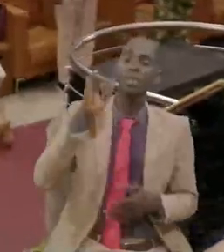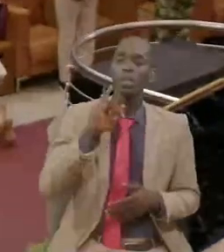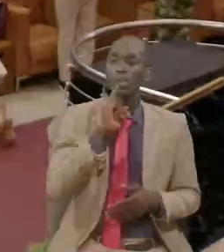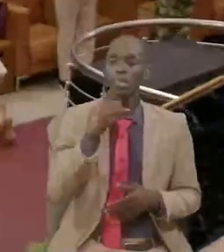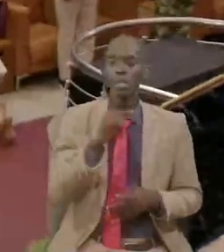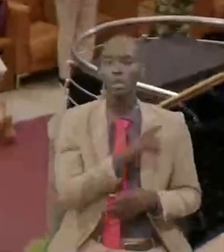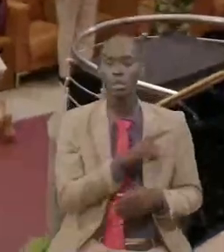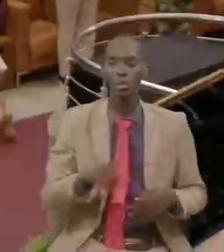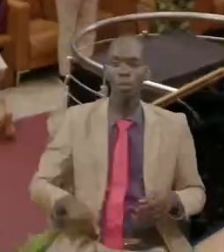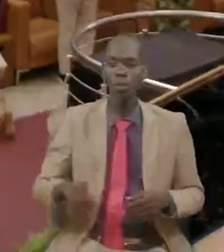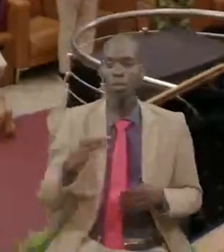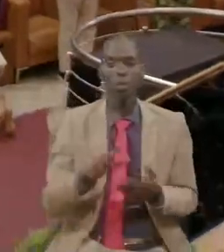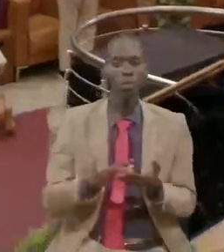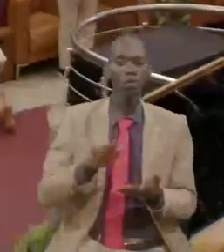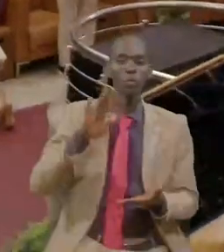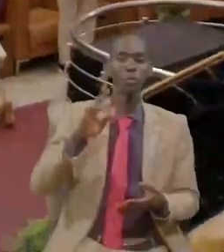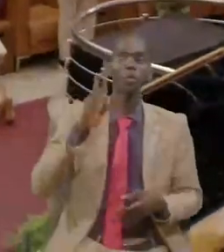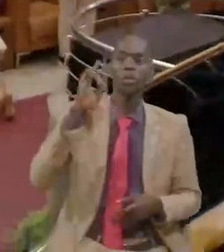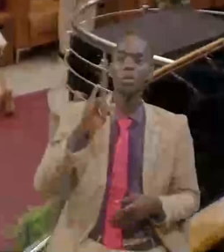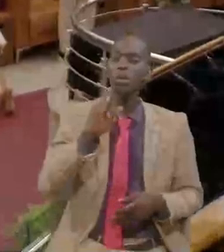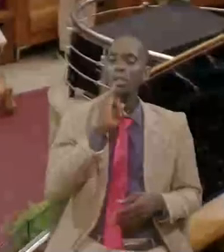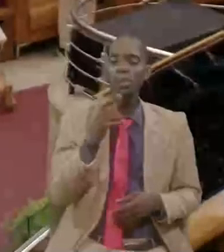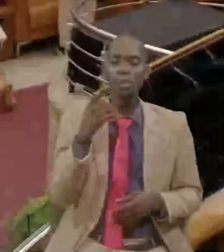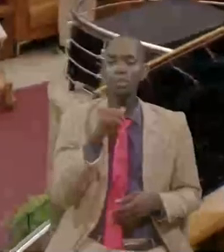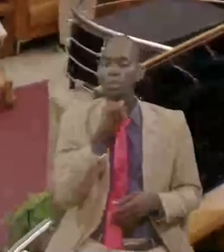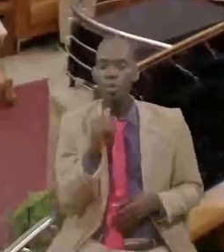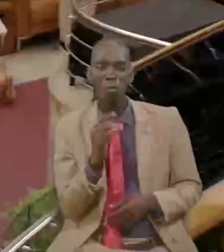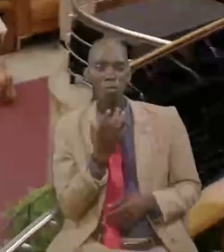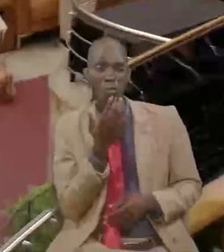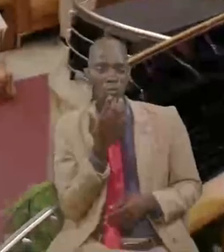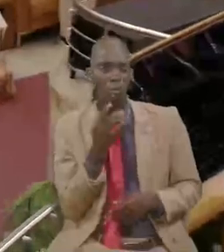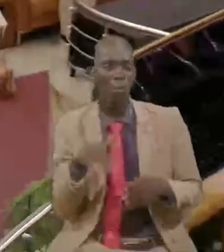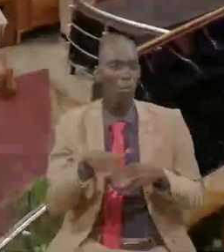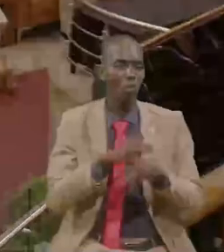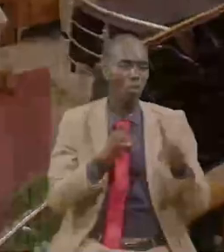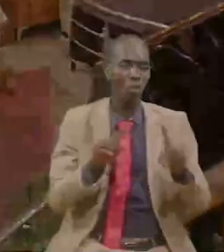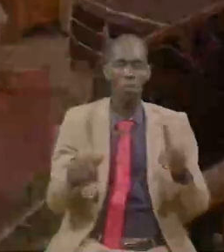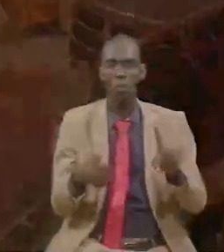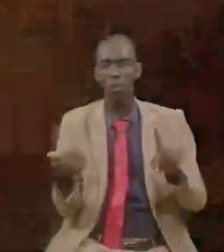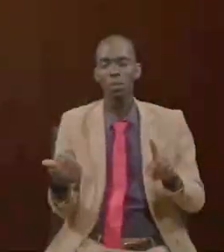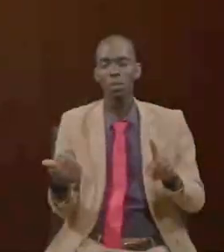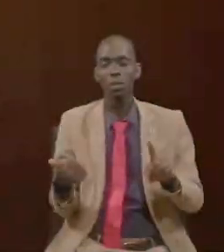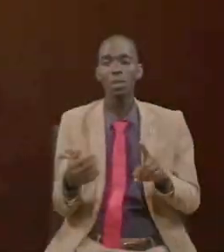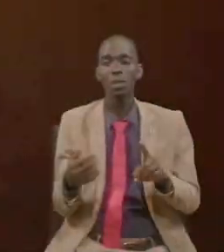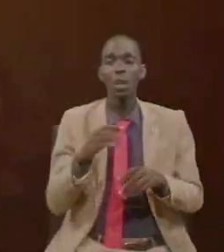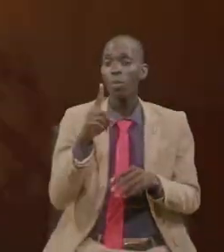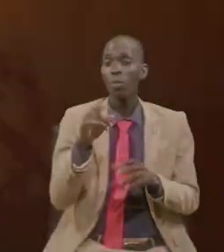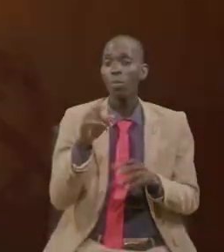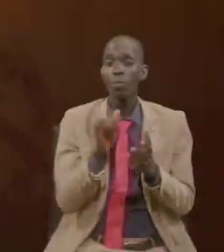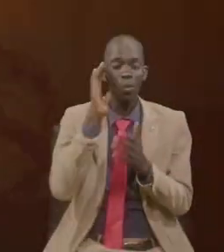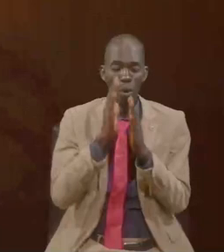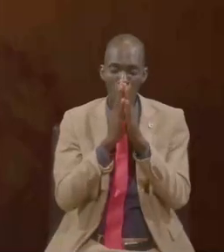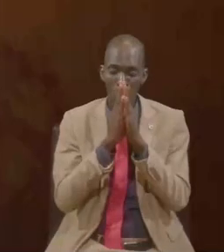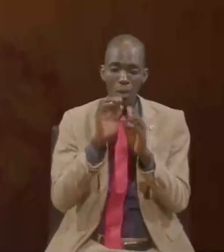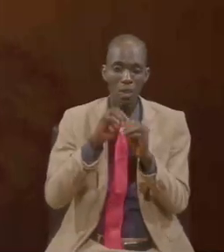gloire. Il est le Dieu de gloire. Et il est impartial. Et quiconque invoquera le nom du